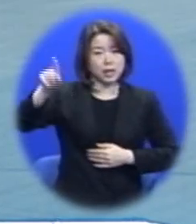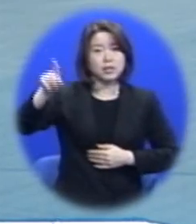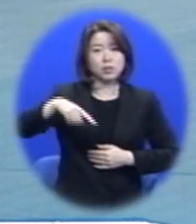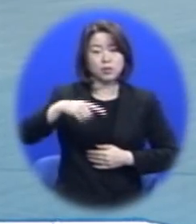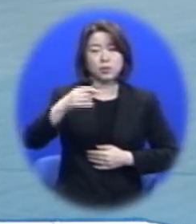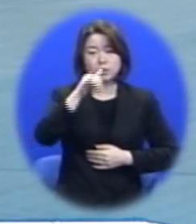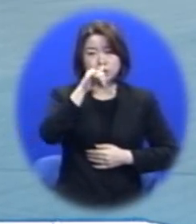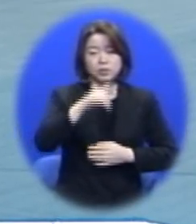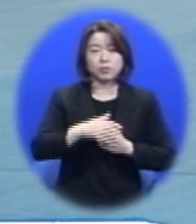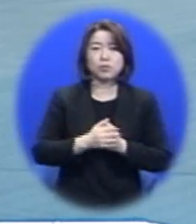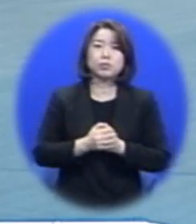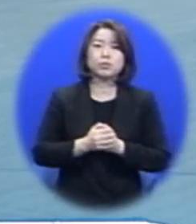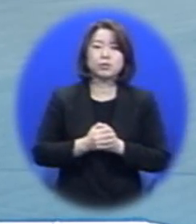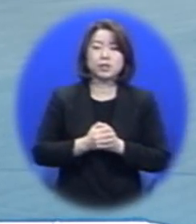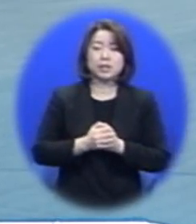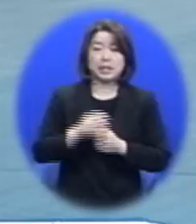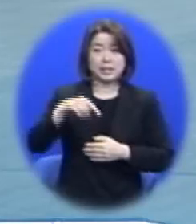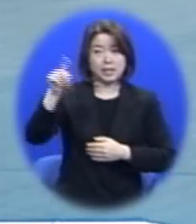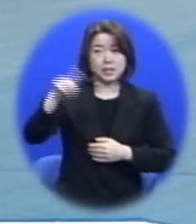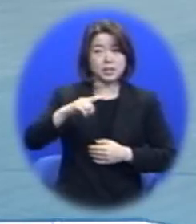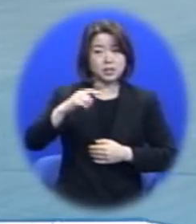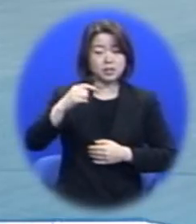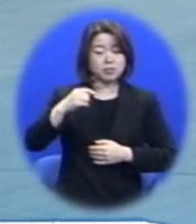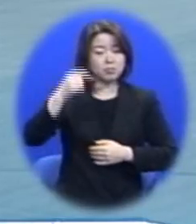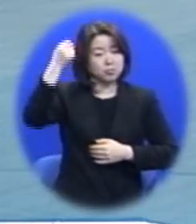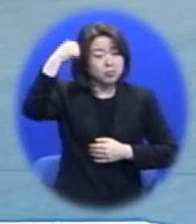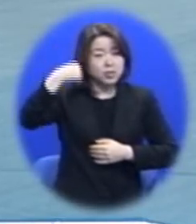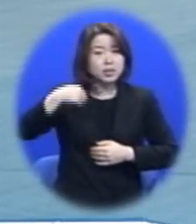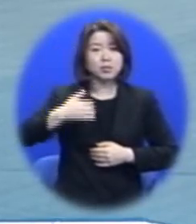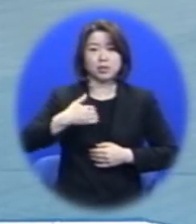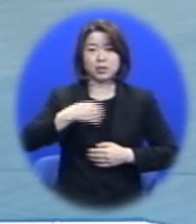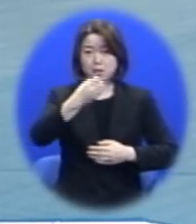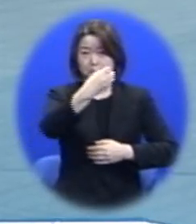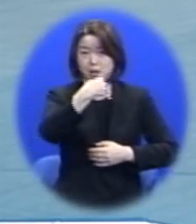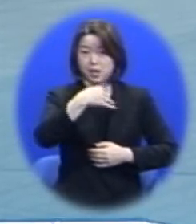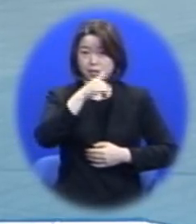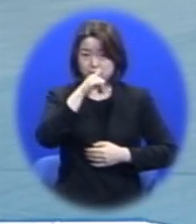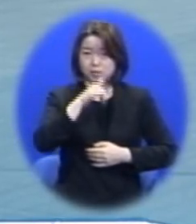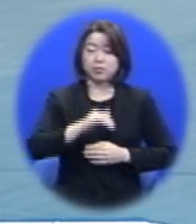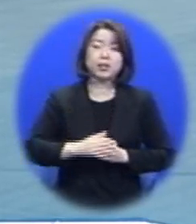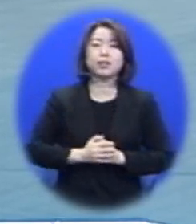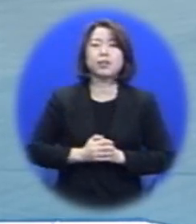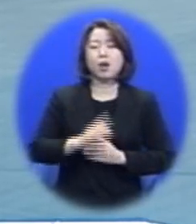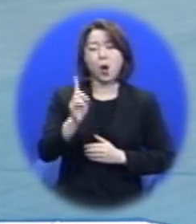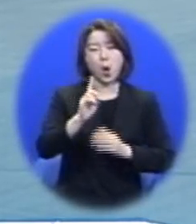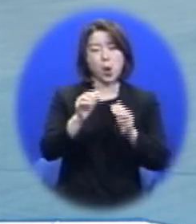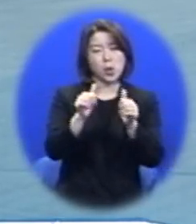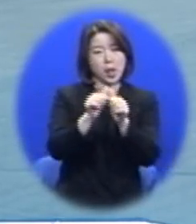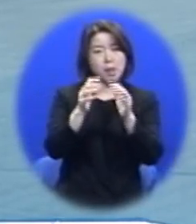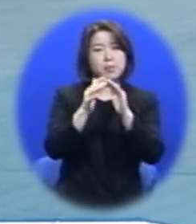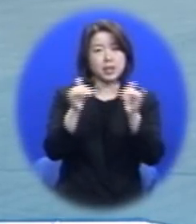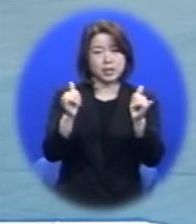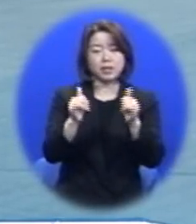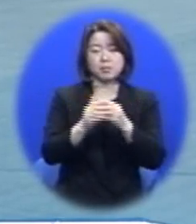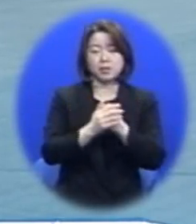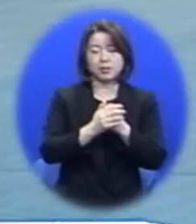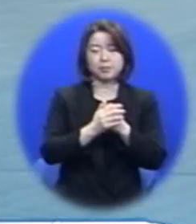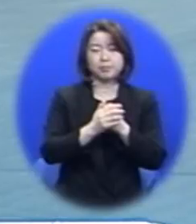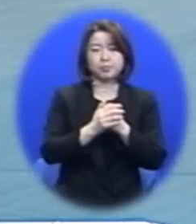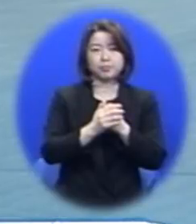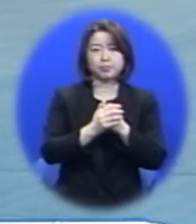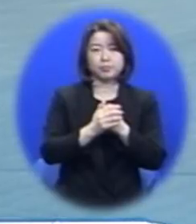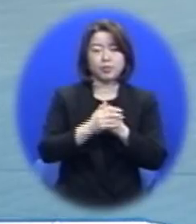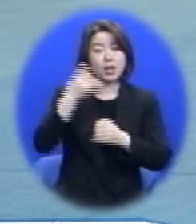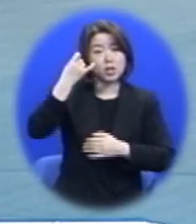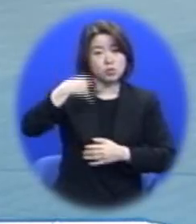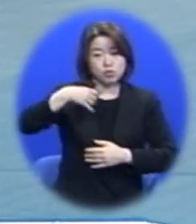오셔서 다녀오신 소감을 저에게 이야기해 주시는데 어느 분이 그런 이야기를 하시더라고요.